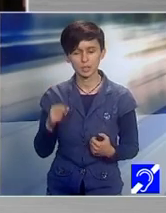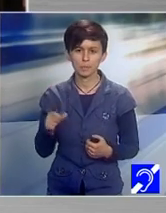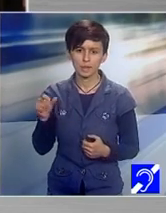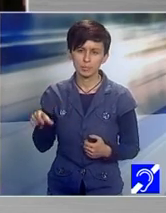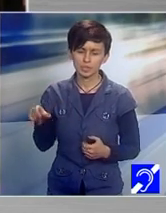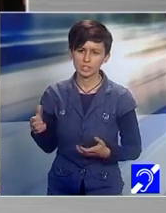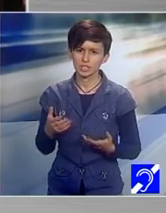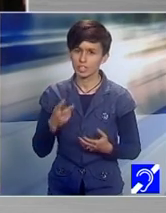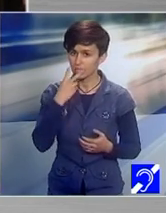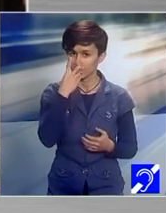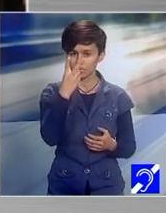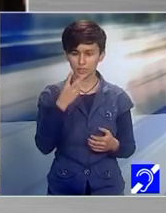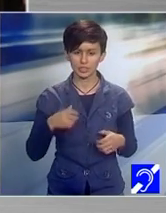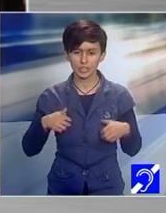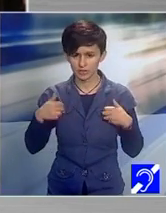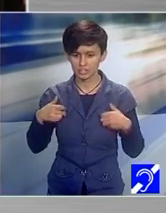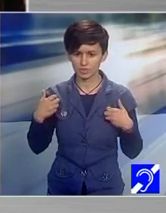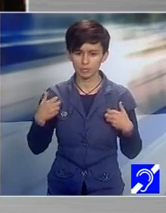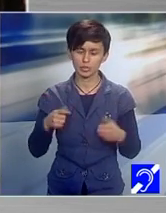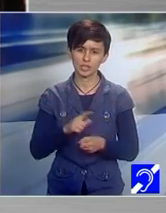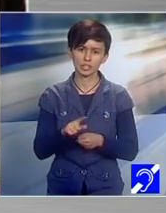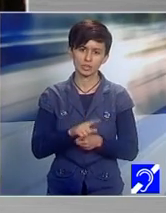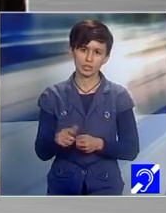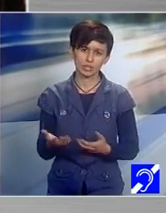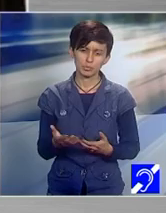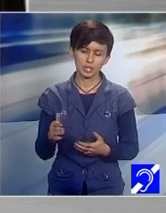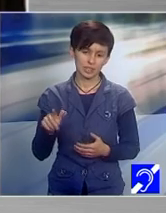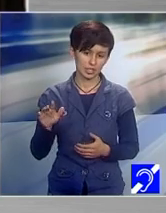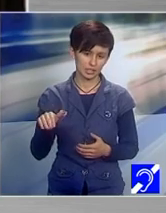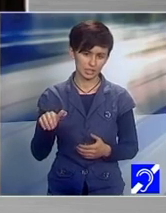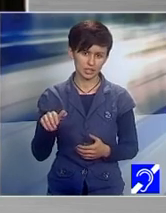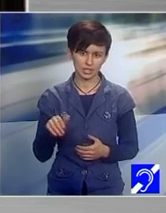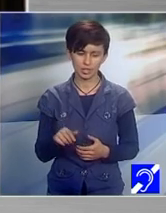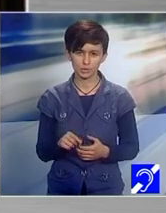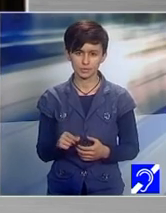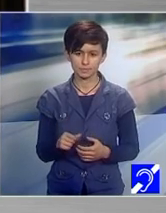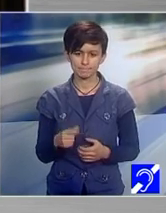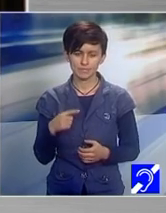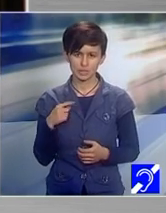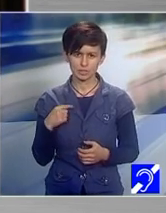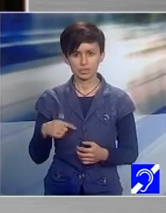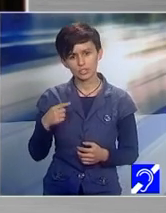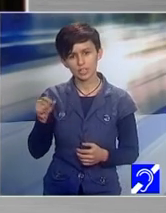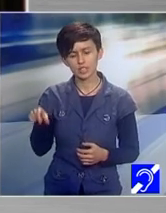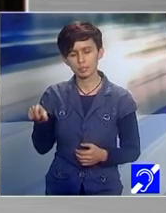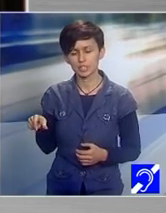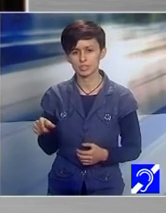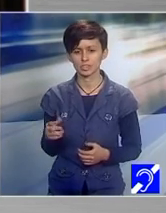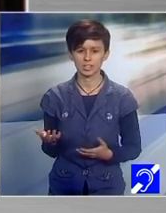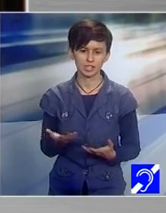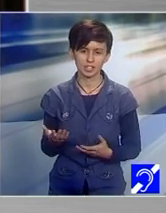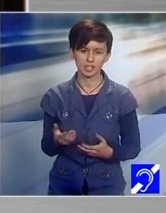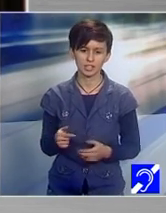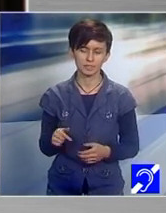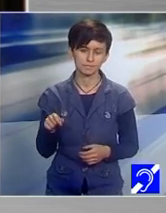vedea și se vor bucura de lucrurile pe care ei le au, oameni sinceri, oameni de bună credință, există și alte persoane care exact